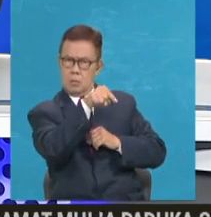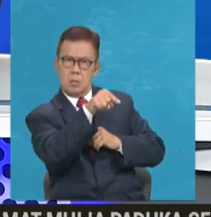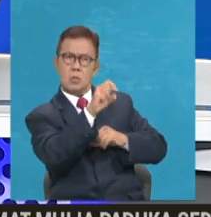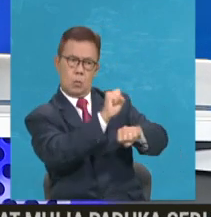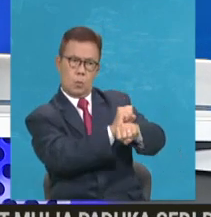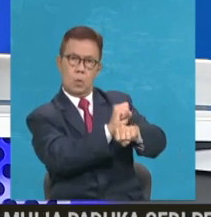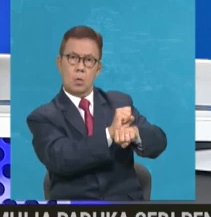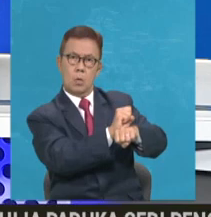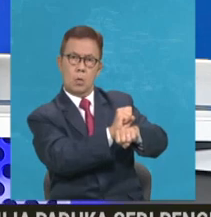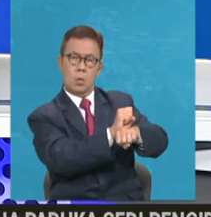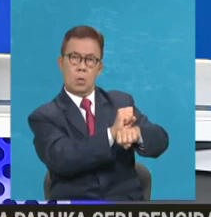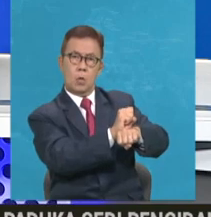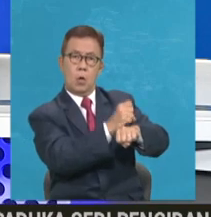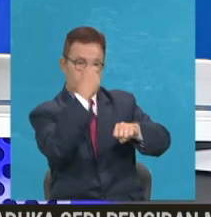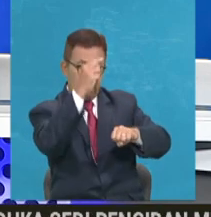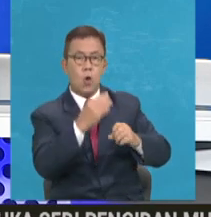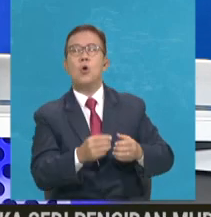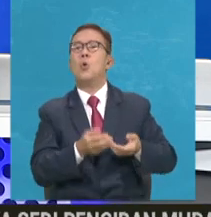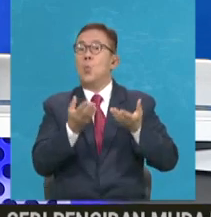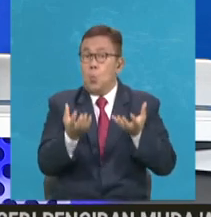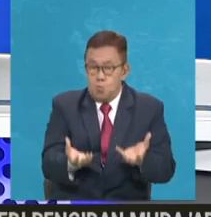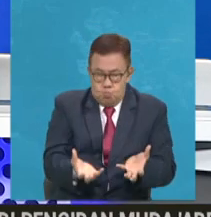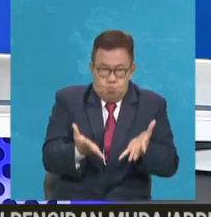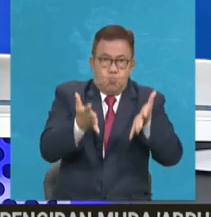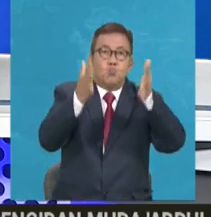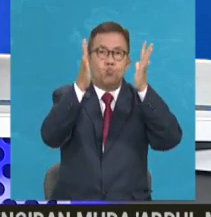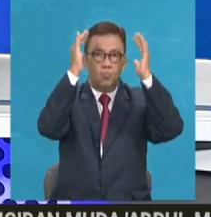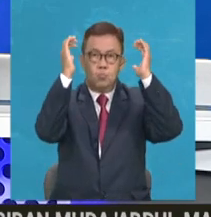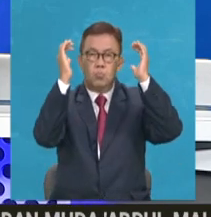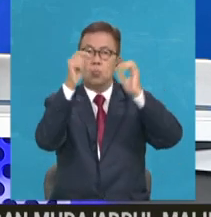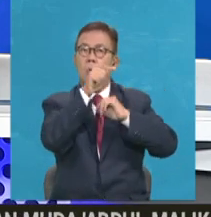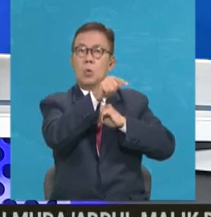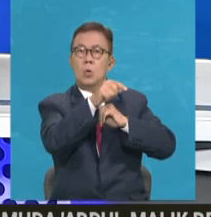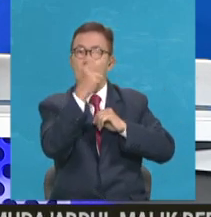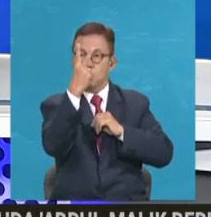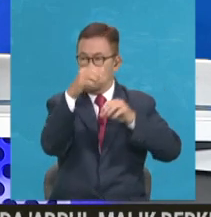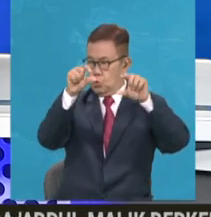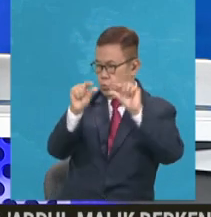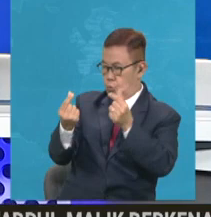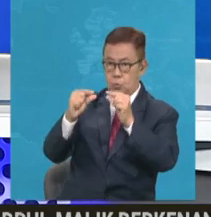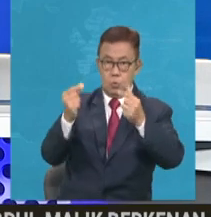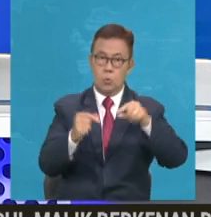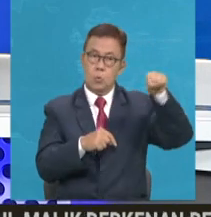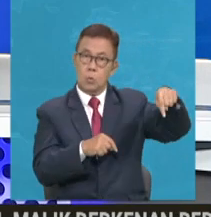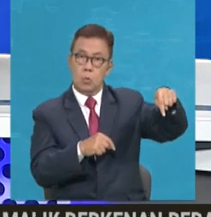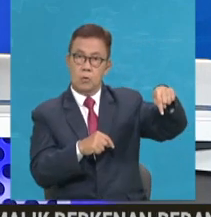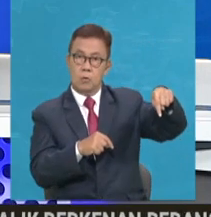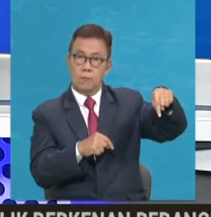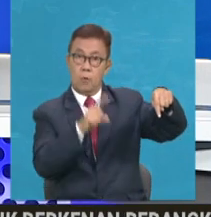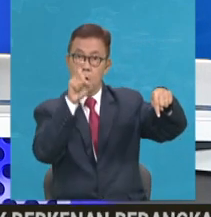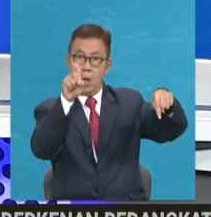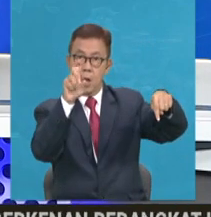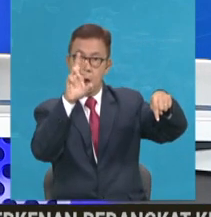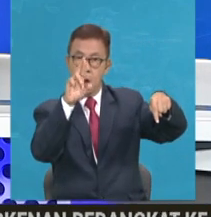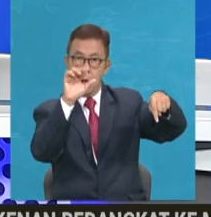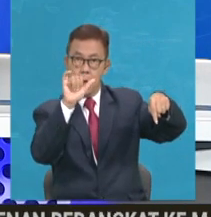Project di power rancangan kemajuan negara ke-11 PSIS terdiri dari pada dua komponen yaitu radiologi bagi